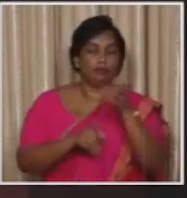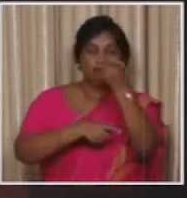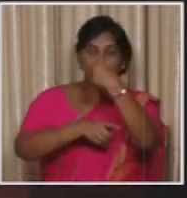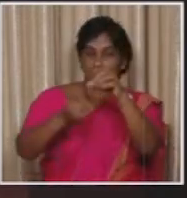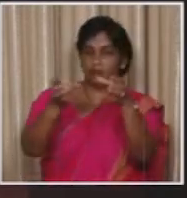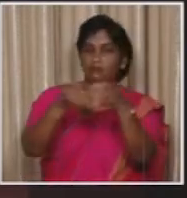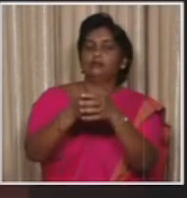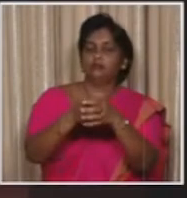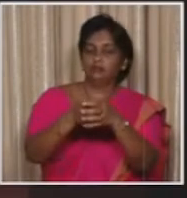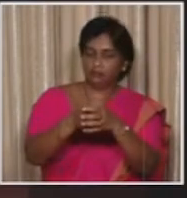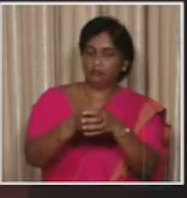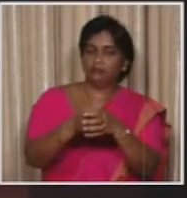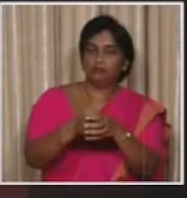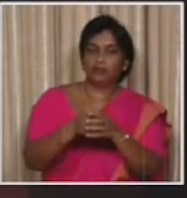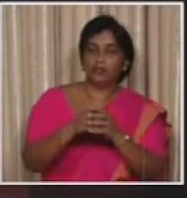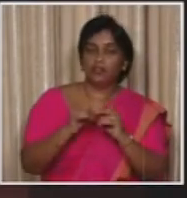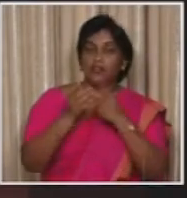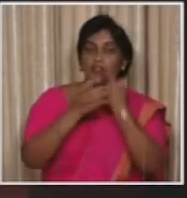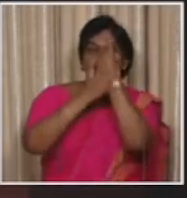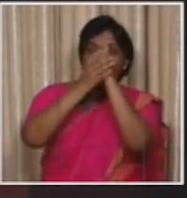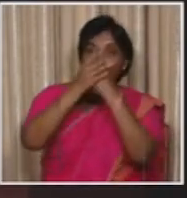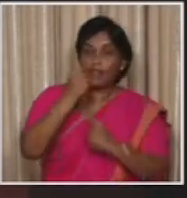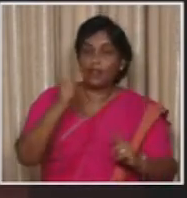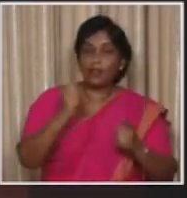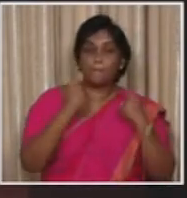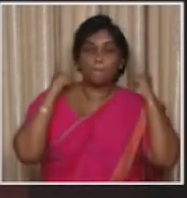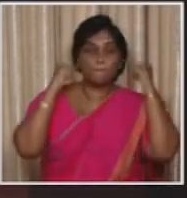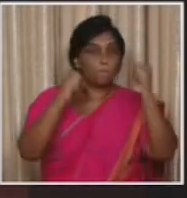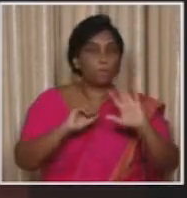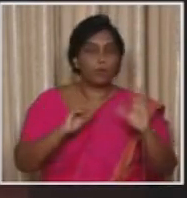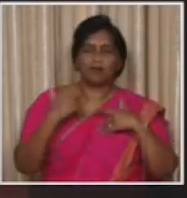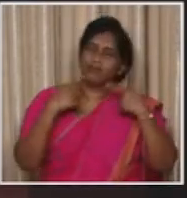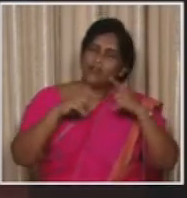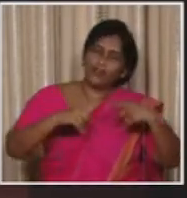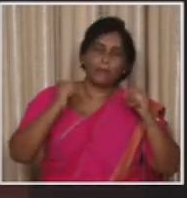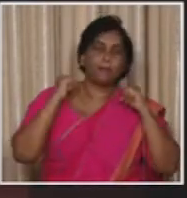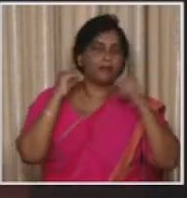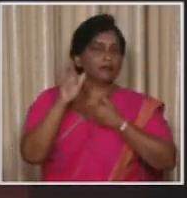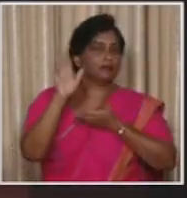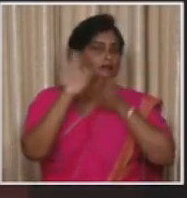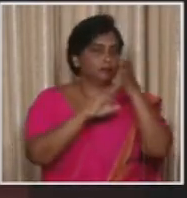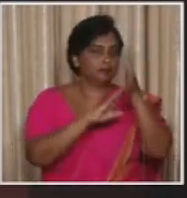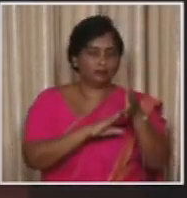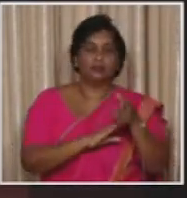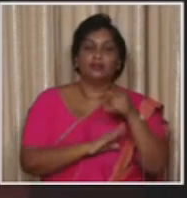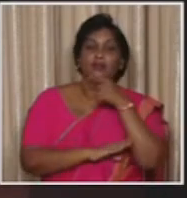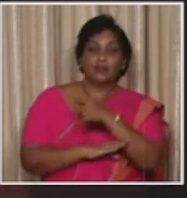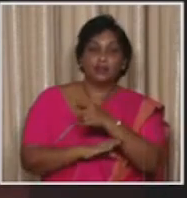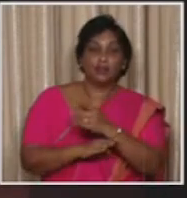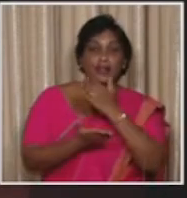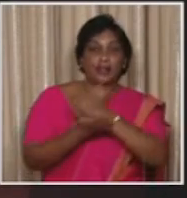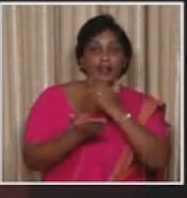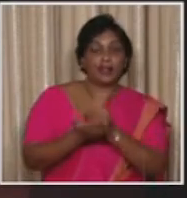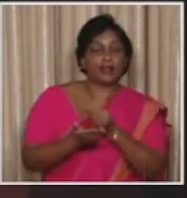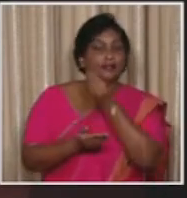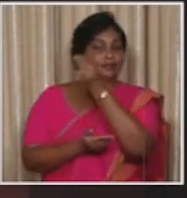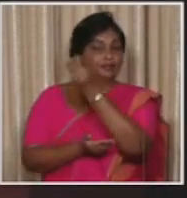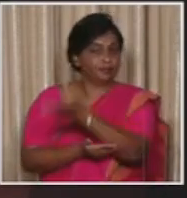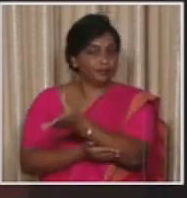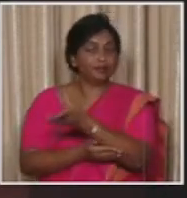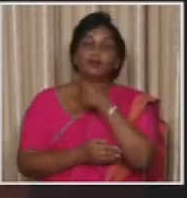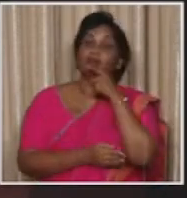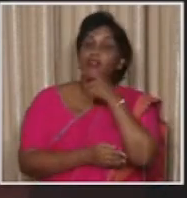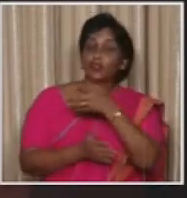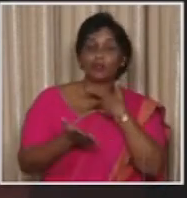එක්ක වැල්පාලන් නෙවෙයි මොන පාලමකින්වත් ගිහිල්ලා ඒ අයට කේක් කවලා, ඒ